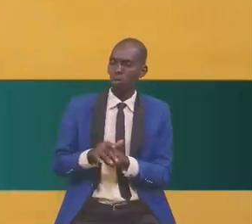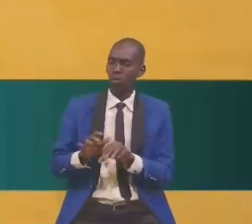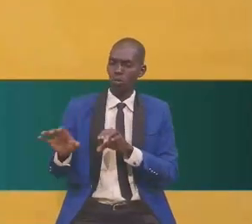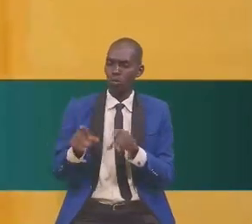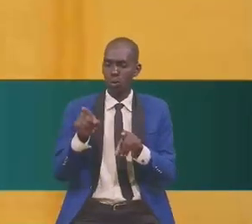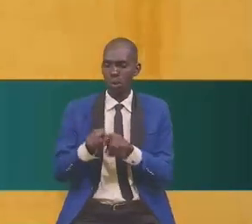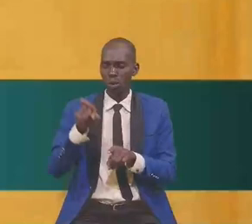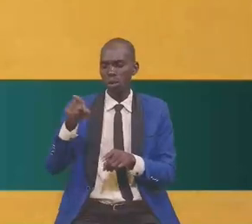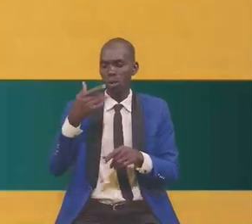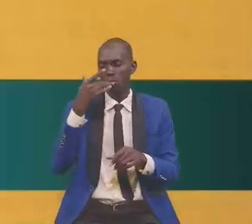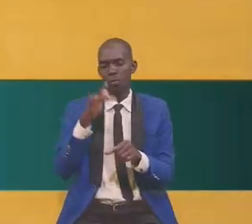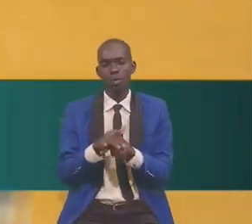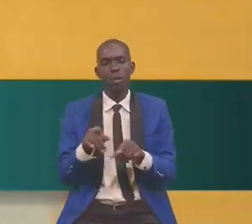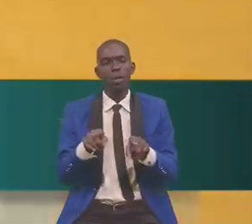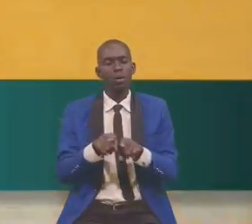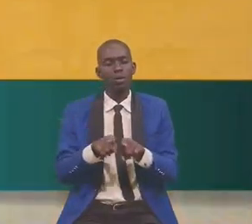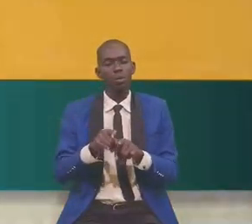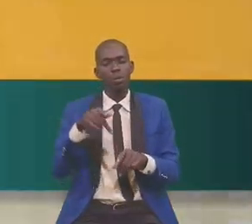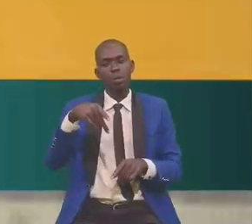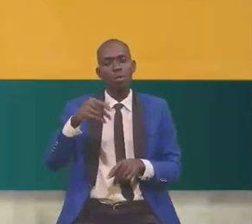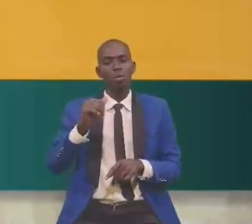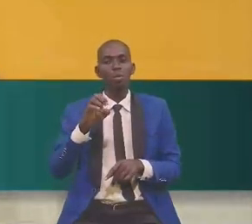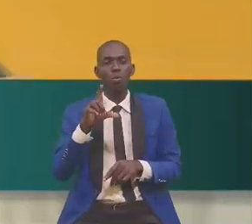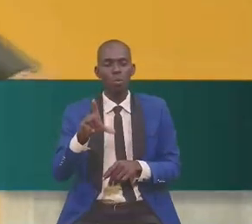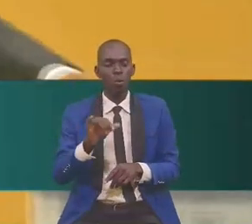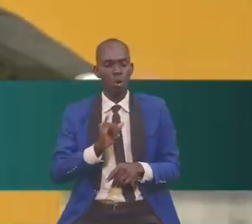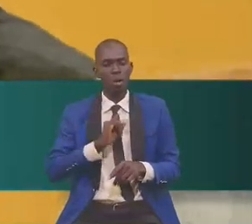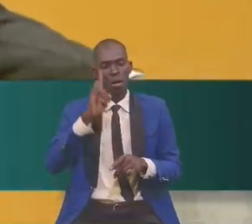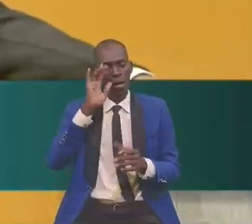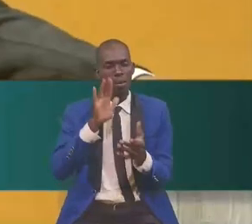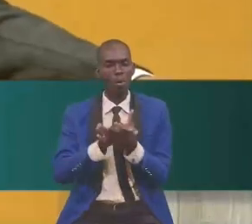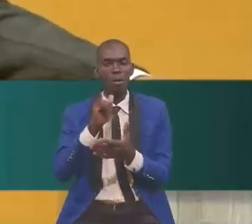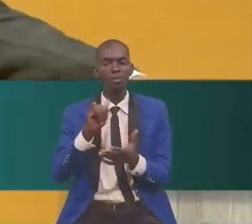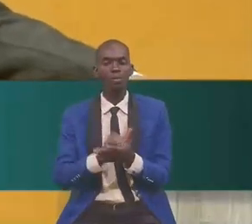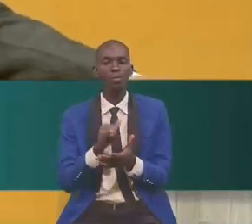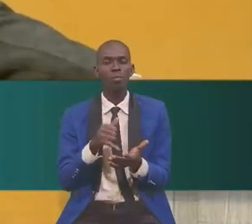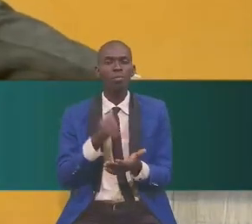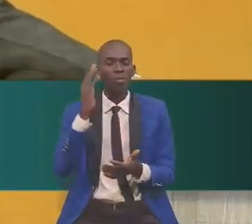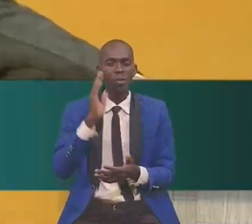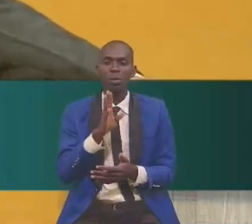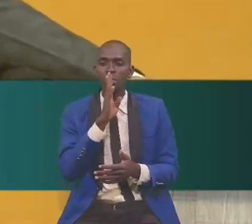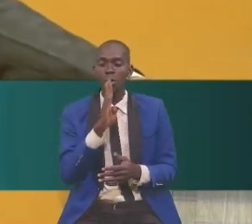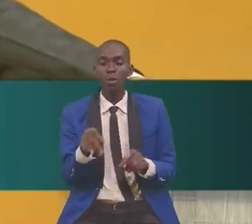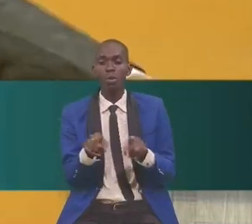Paul l'apôtre. Je crois qu'il en sera comme il m'a été dit.